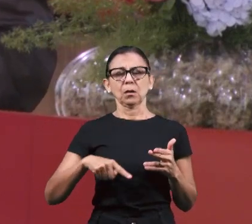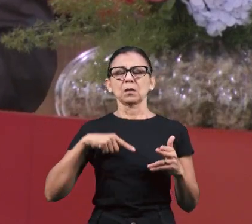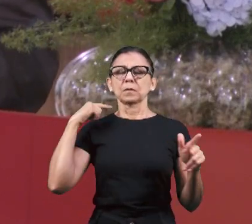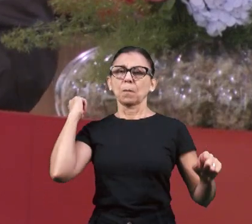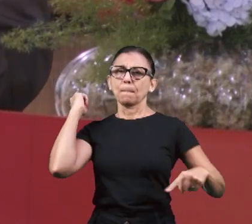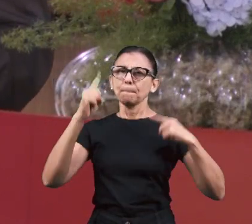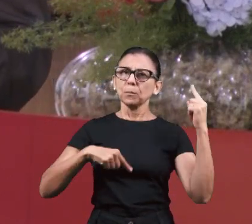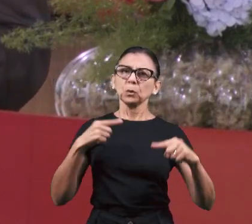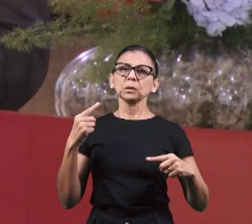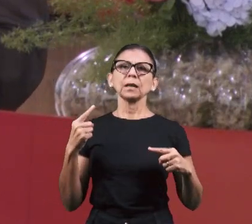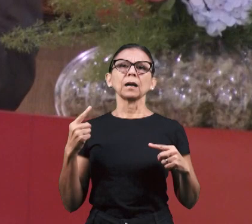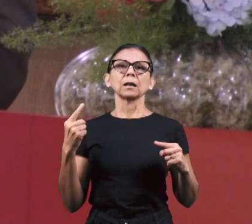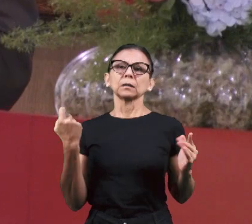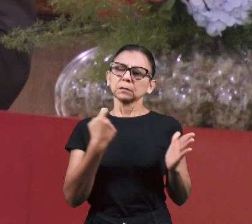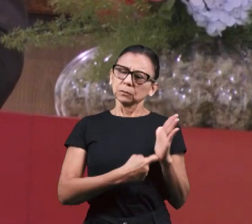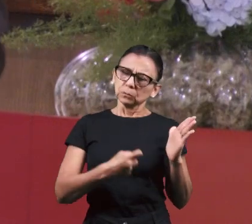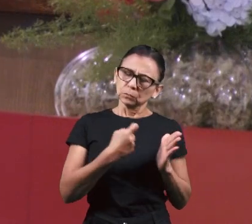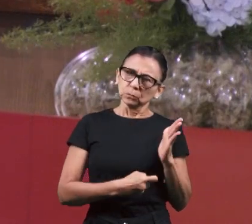batailler pour être dans le chemin.